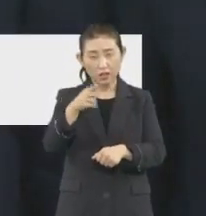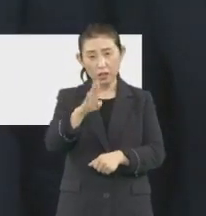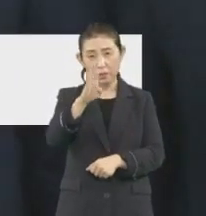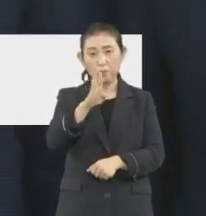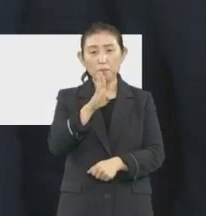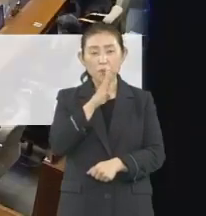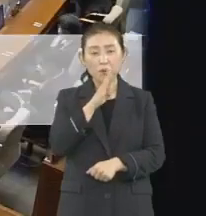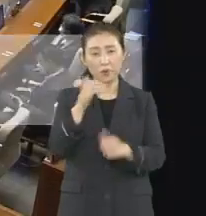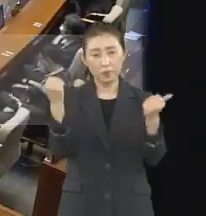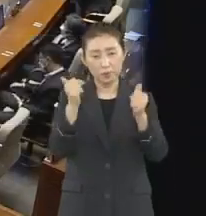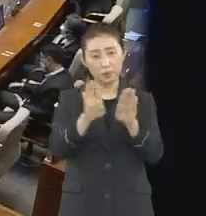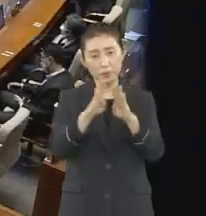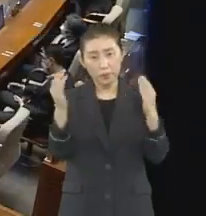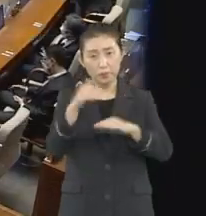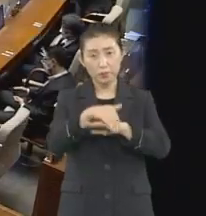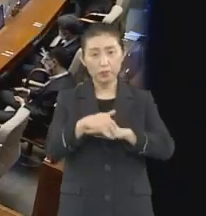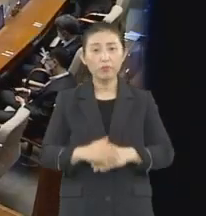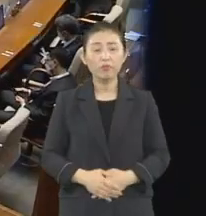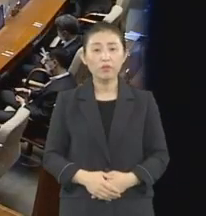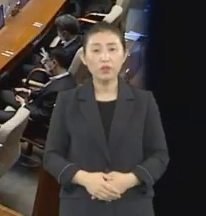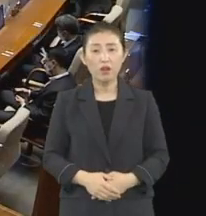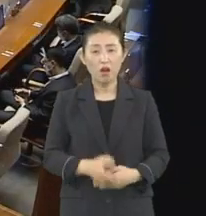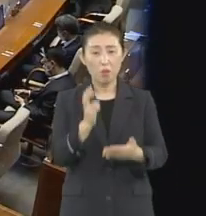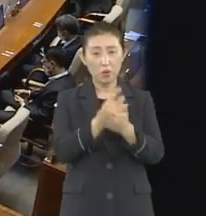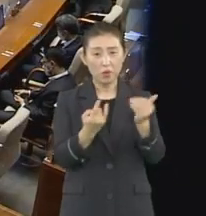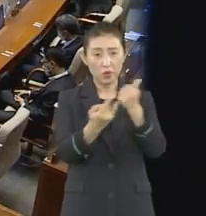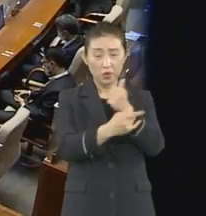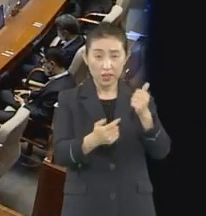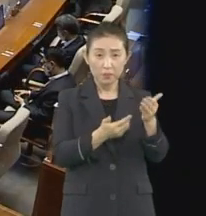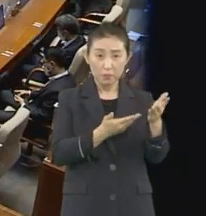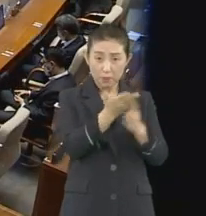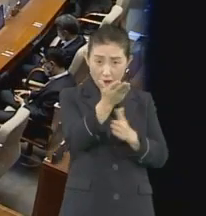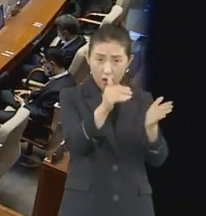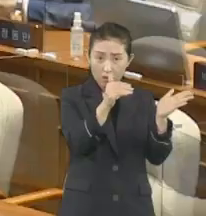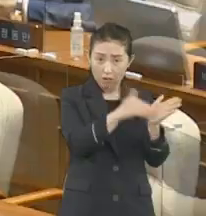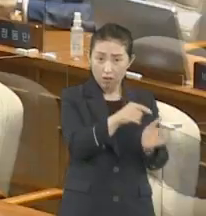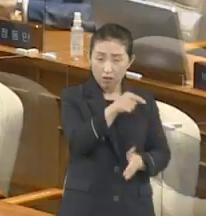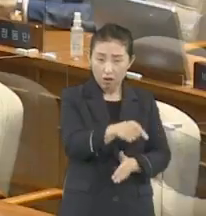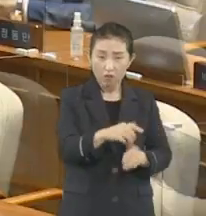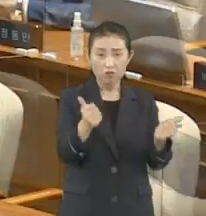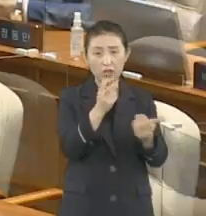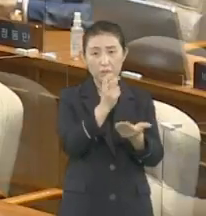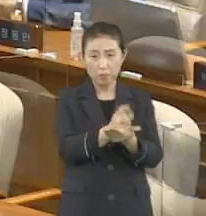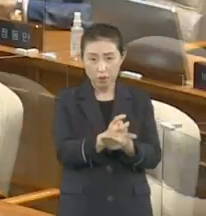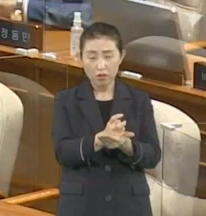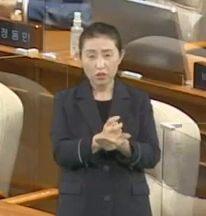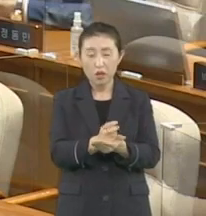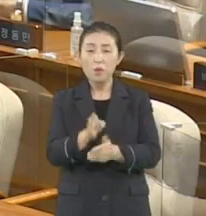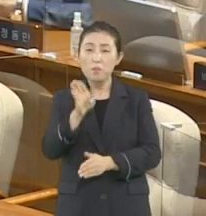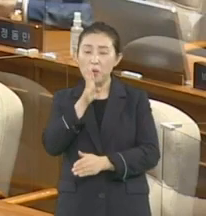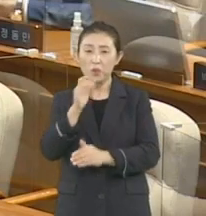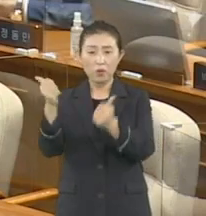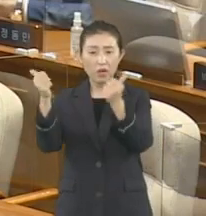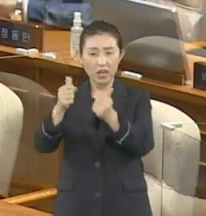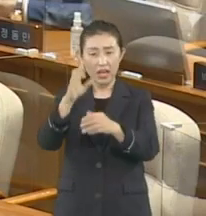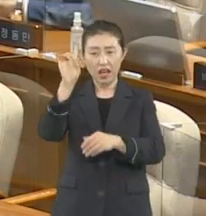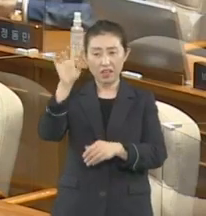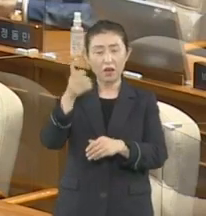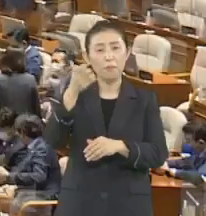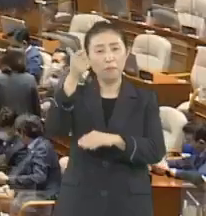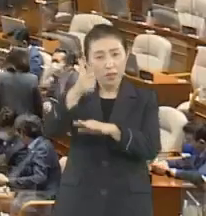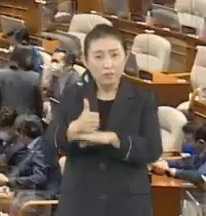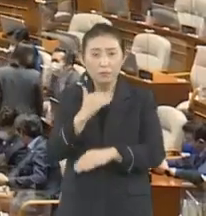열기로 했습니다. 지난주 금요일 국회 법사위를 통과한 국회 세종의사당법은 국회 본회의 처리만을 남겨놓은